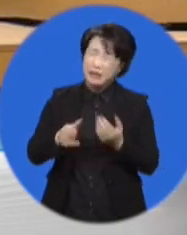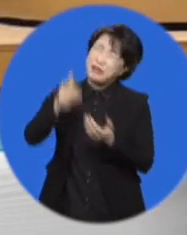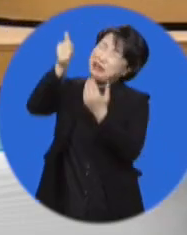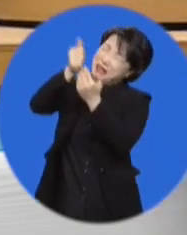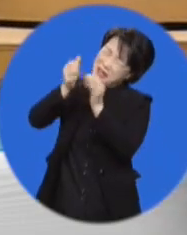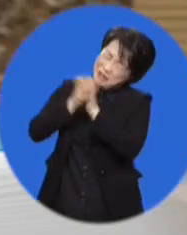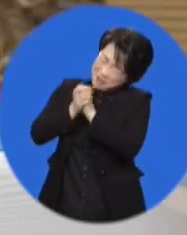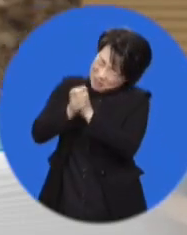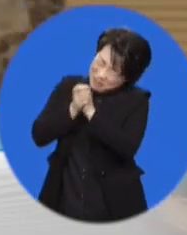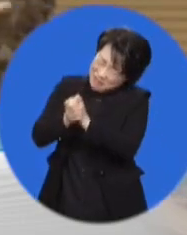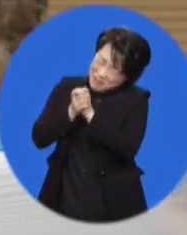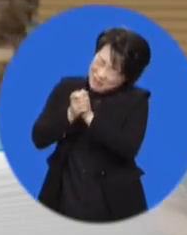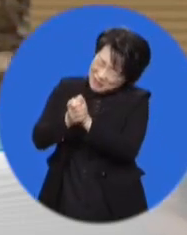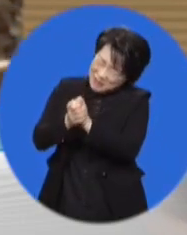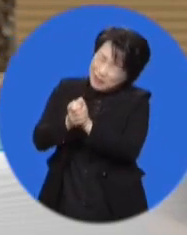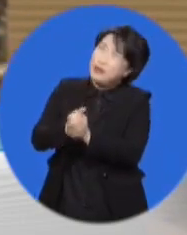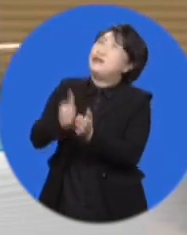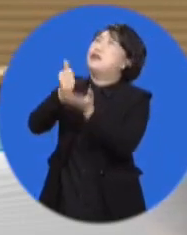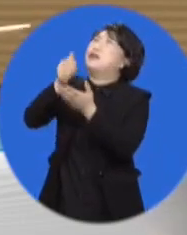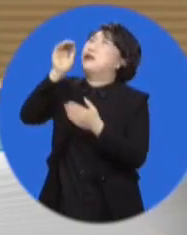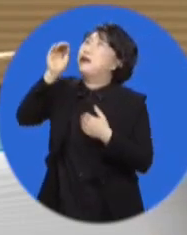거예요. 주님,